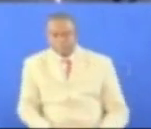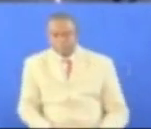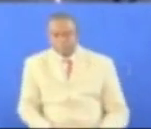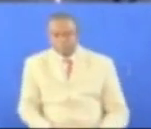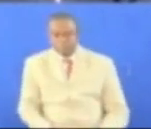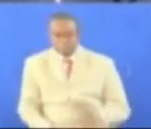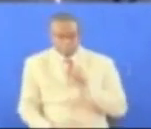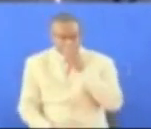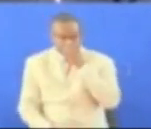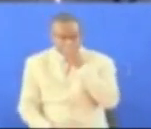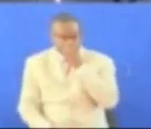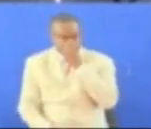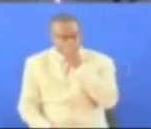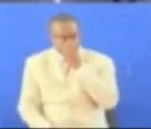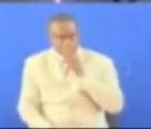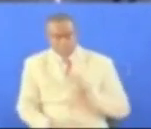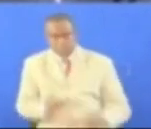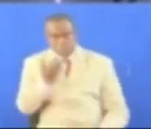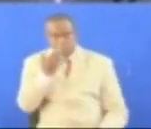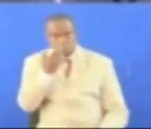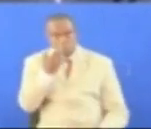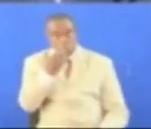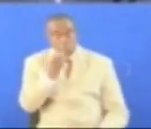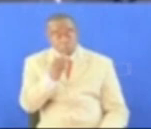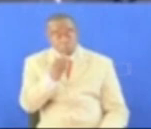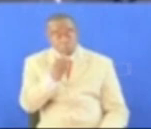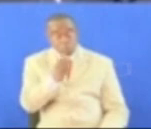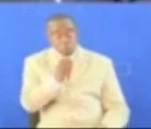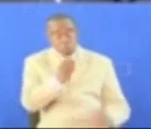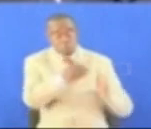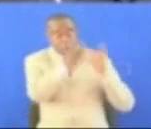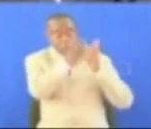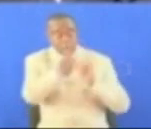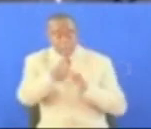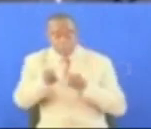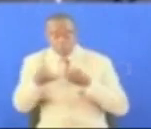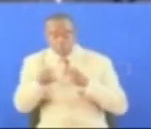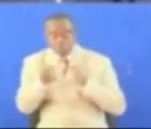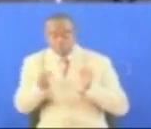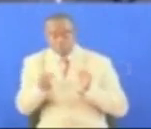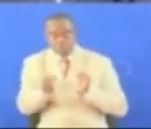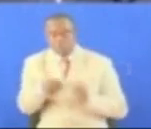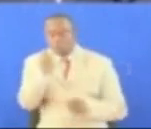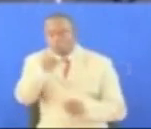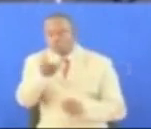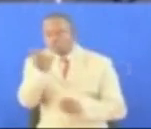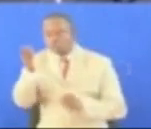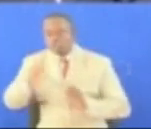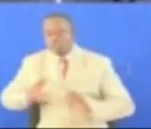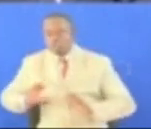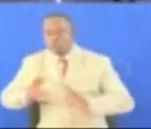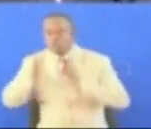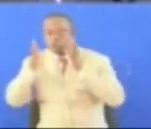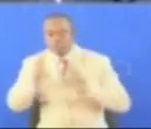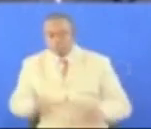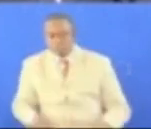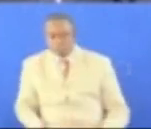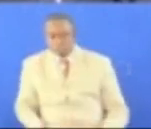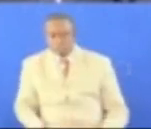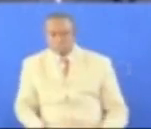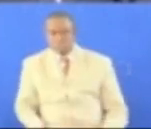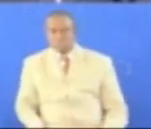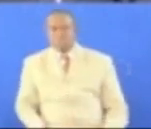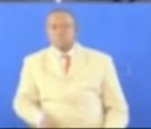Umuhimu wa binadamu kutoa fursa kwa binadamu mwingine kuishi. Mheshimiwa Spika, upo ukatili